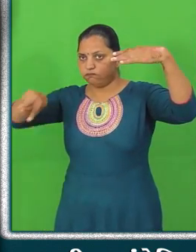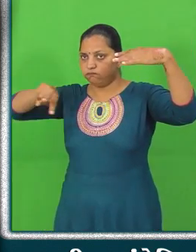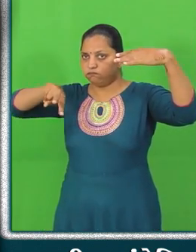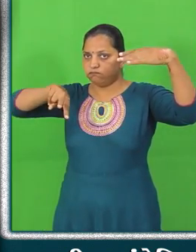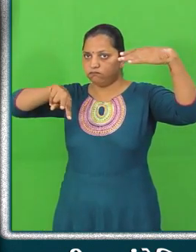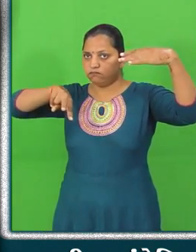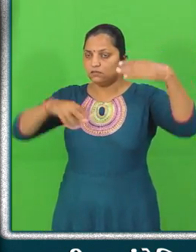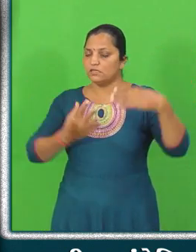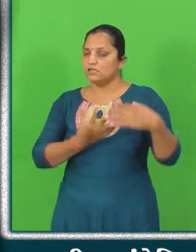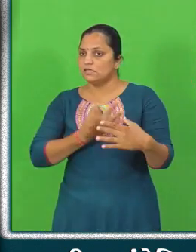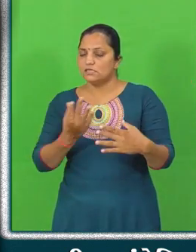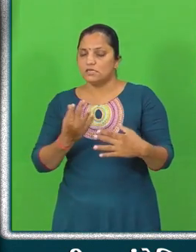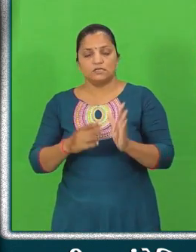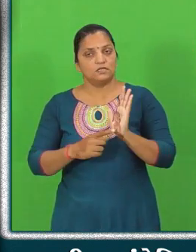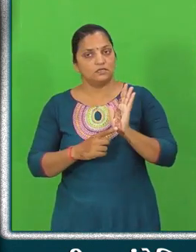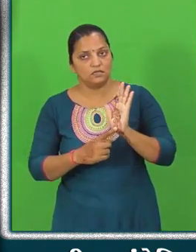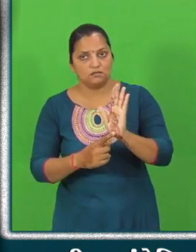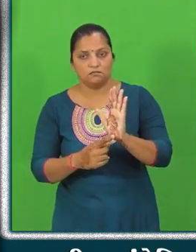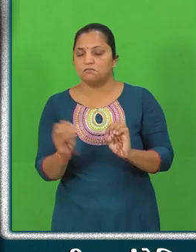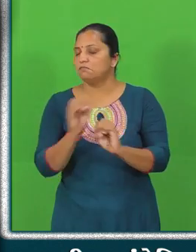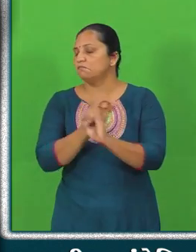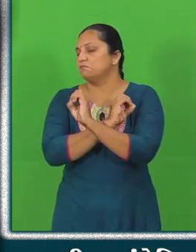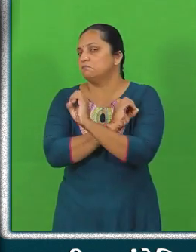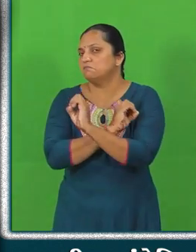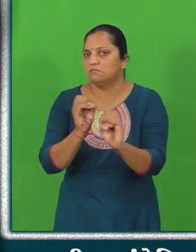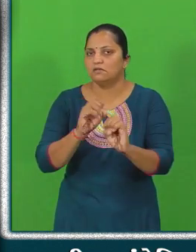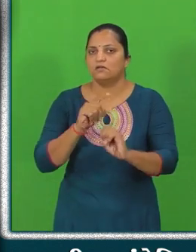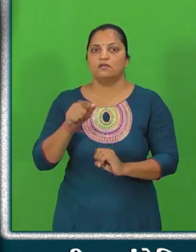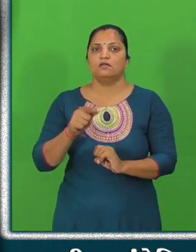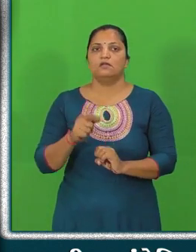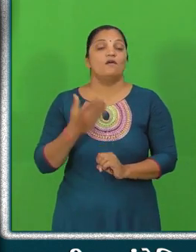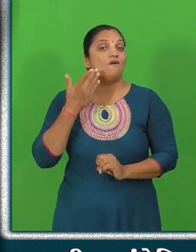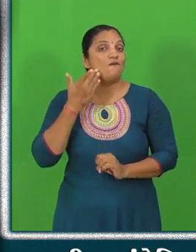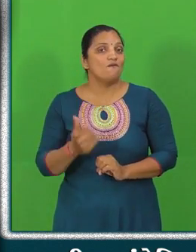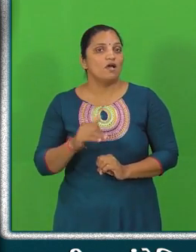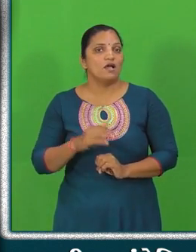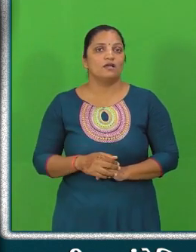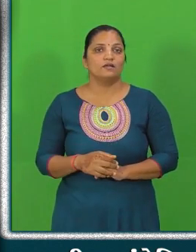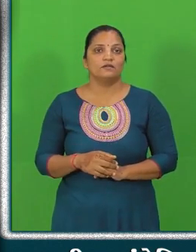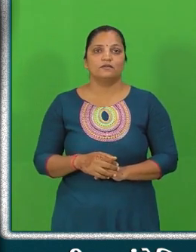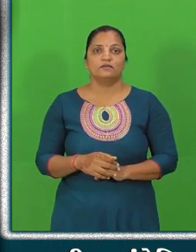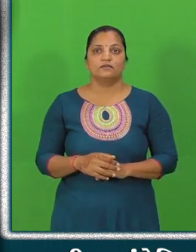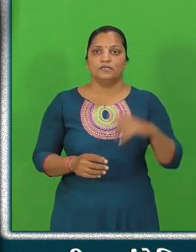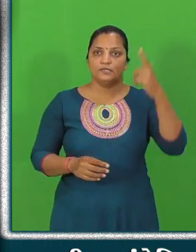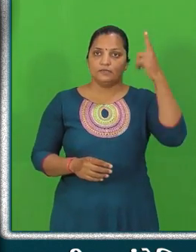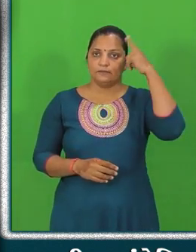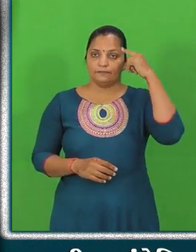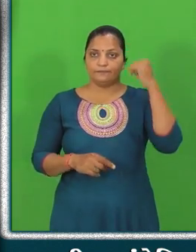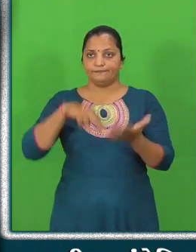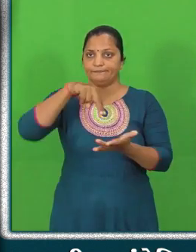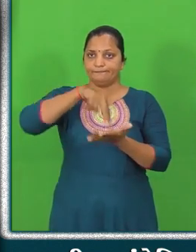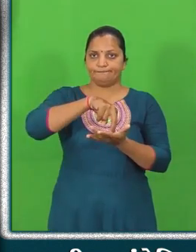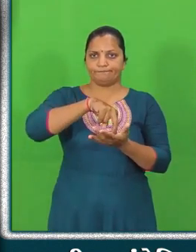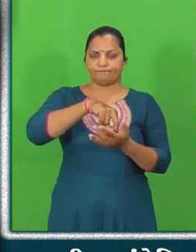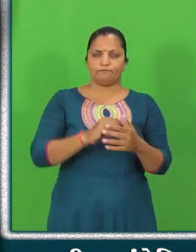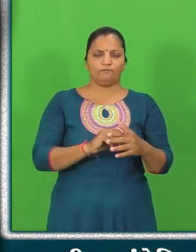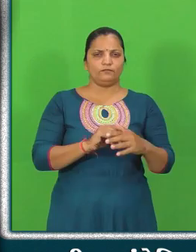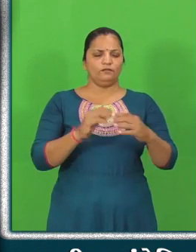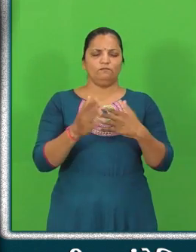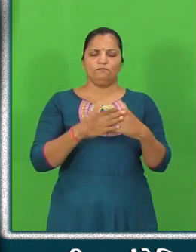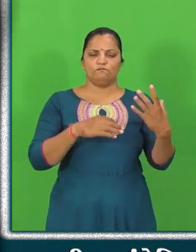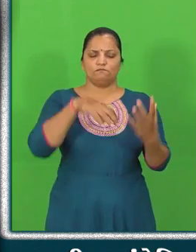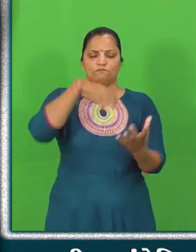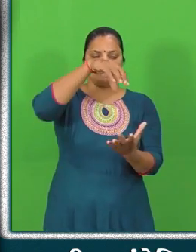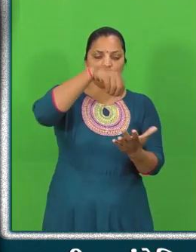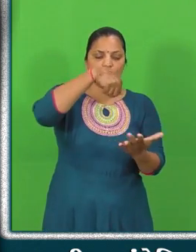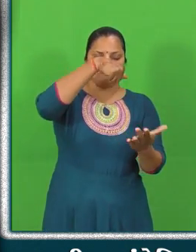આપણે એ વસ્તુને સારી રીતે દર્શાવી શકીશું નહીં. એટલા માટે આપણે શું કરીએ છીએ, એક તો એના માથામાંથી નીકળતા એટલે વસ્તુ જે છે એના ટોપની